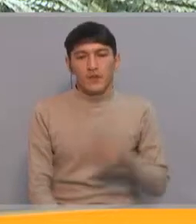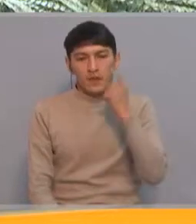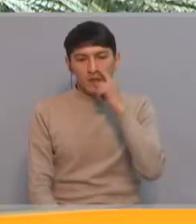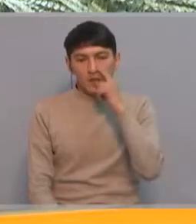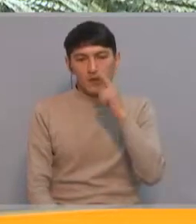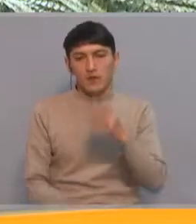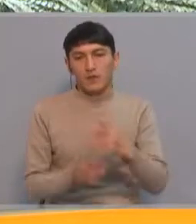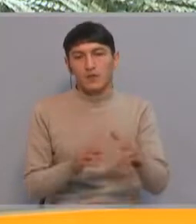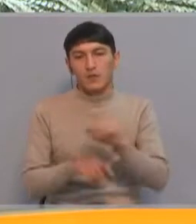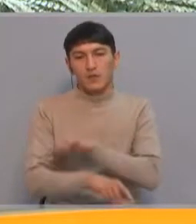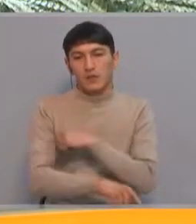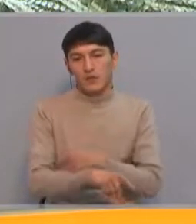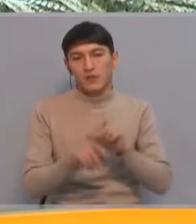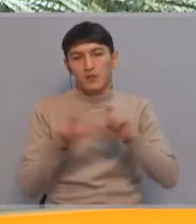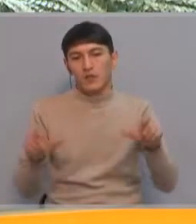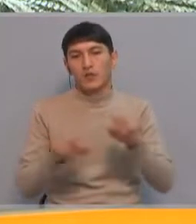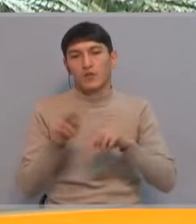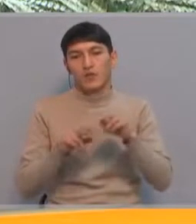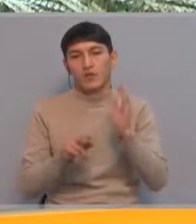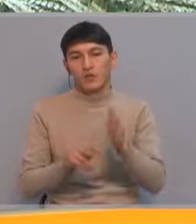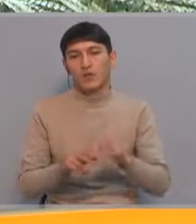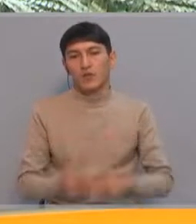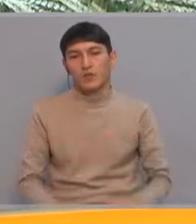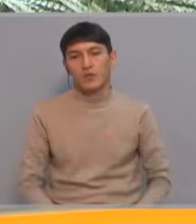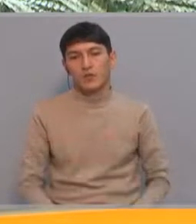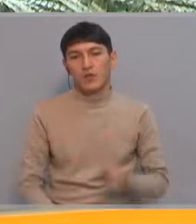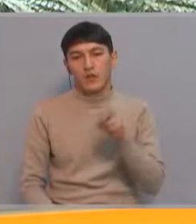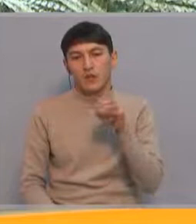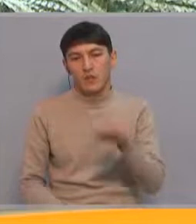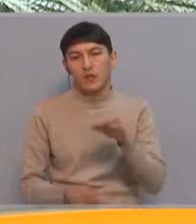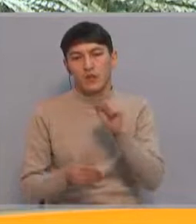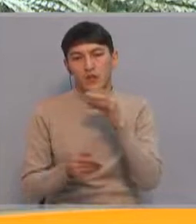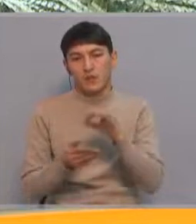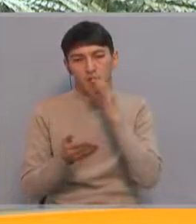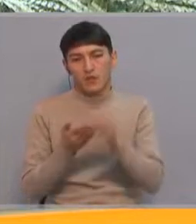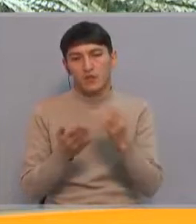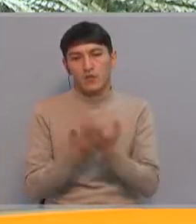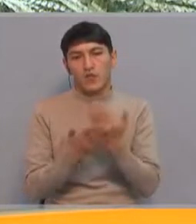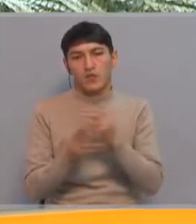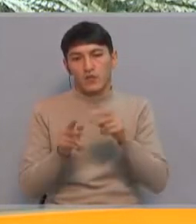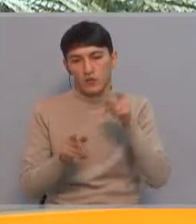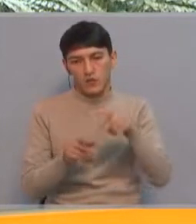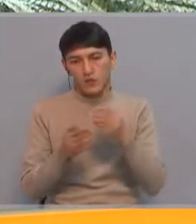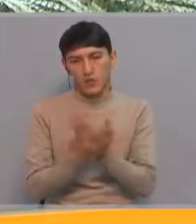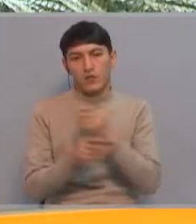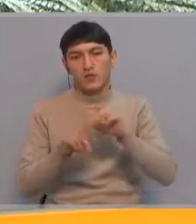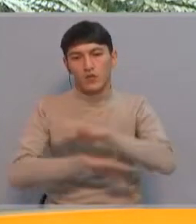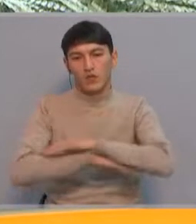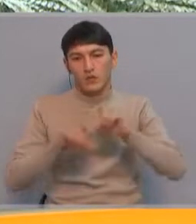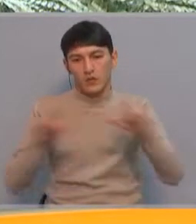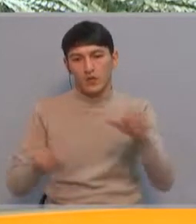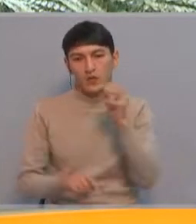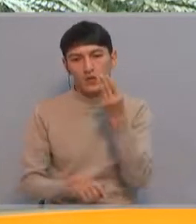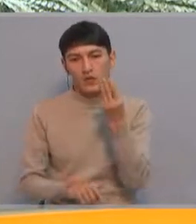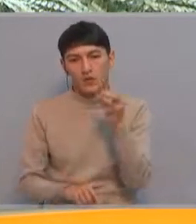Шымкентте бірқатар әлеуметтік нысандар құрылысы жүргізілуде. Әкімшілік іскерлік орталығында заман талабына сай оқушылар сарай салынып жатса,